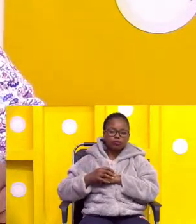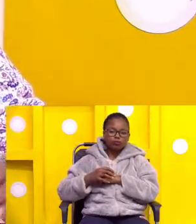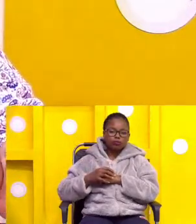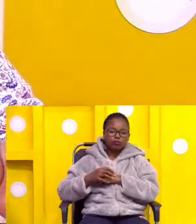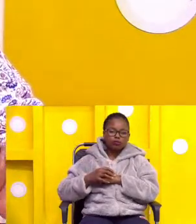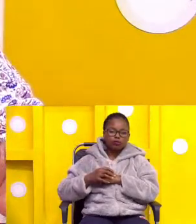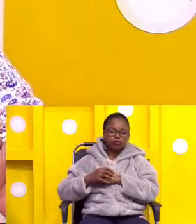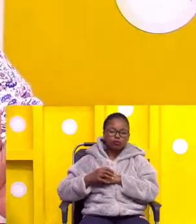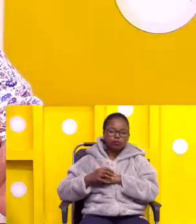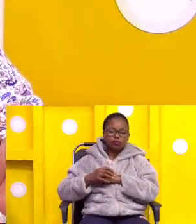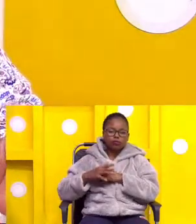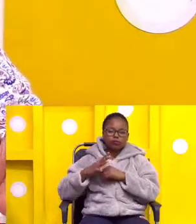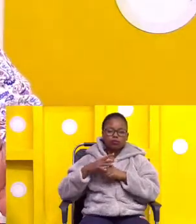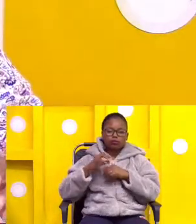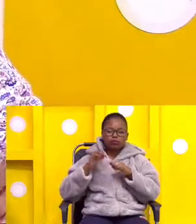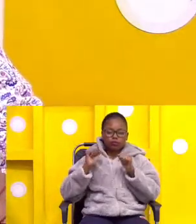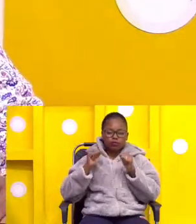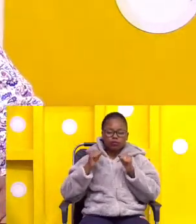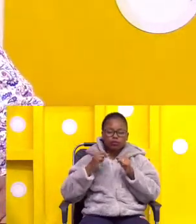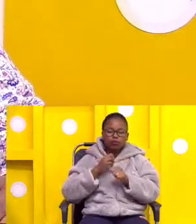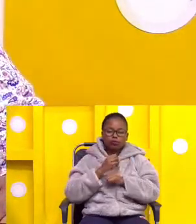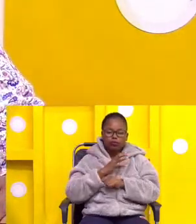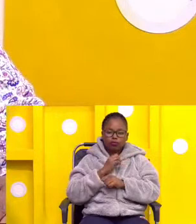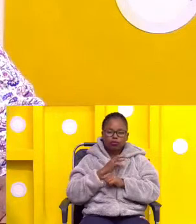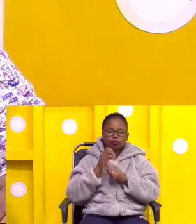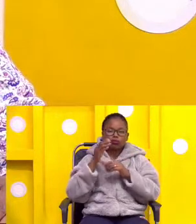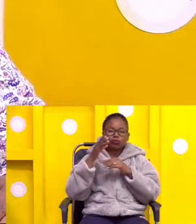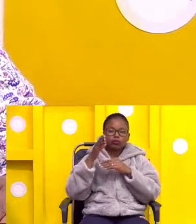Niki gogo na gigo tulagi tigire tegai.